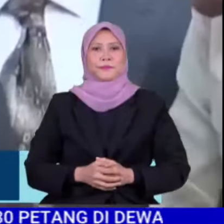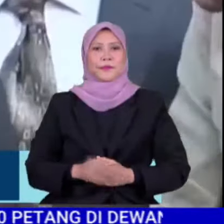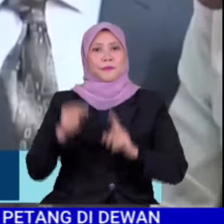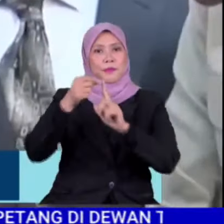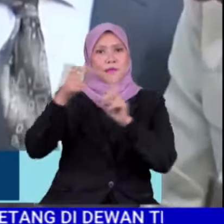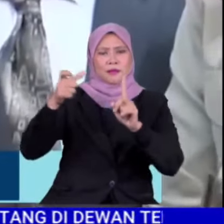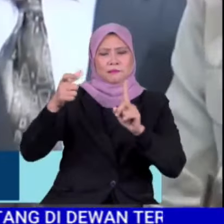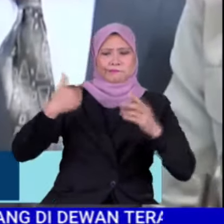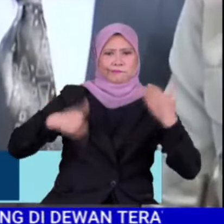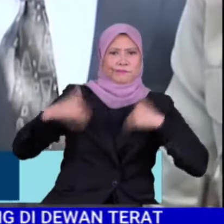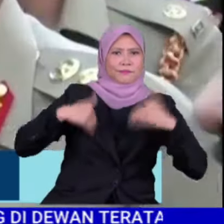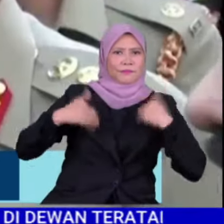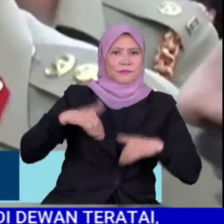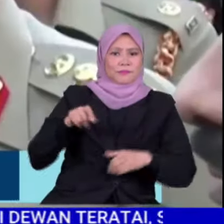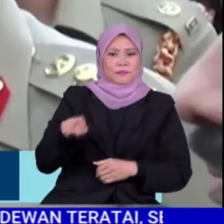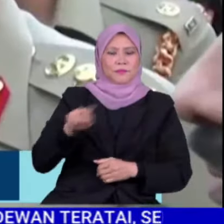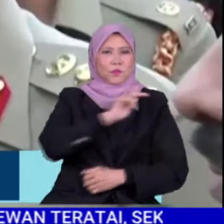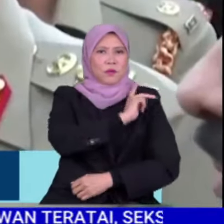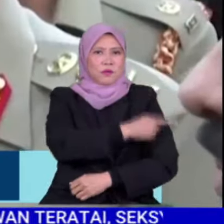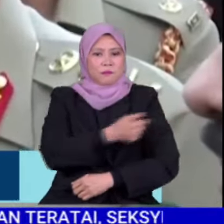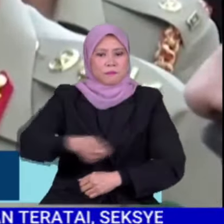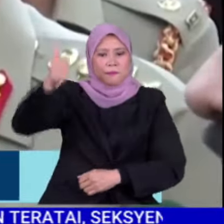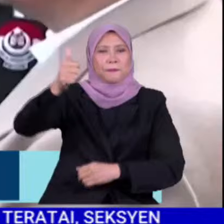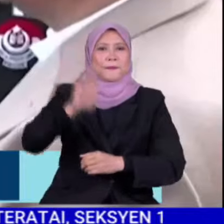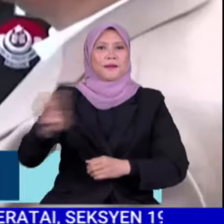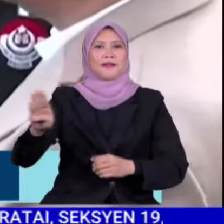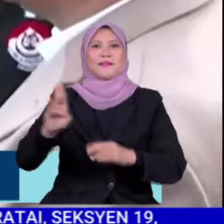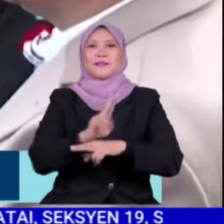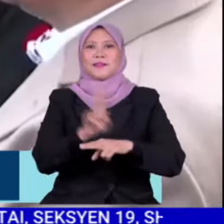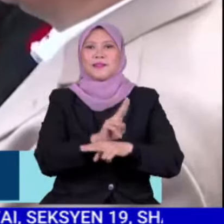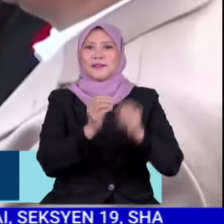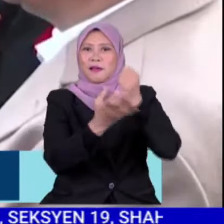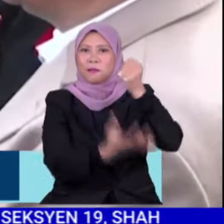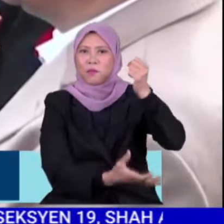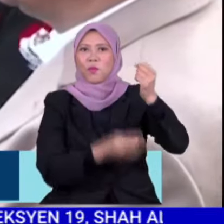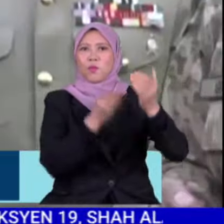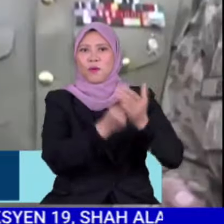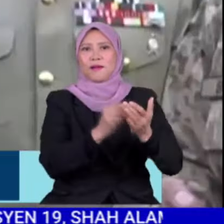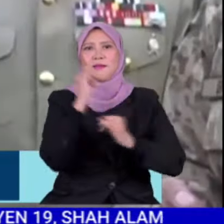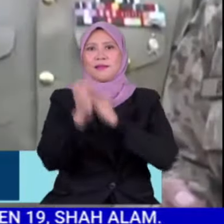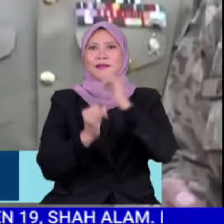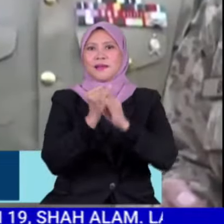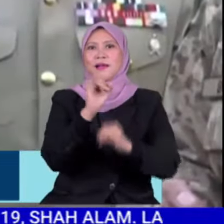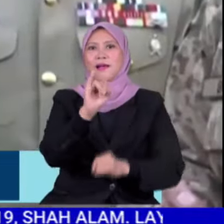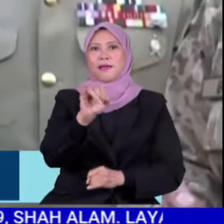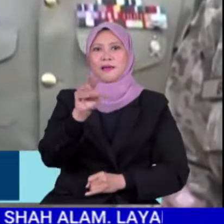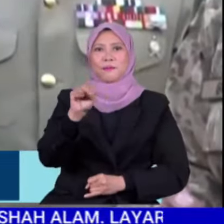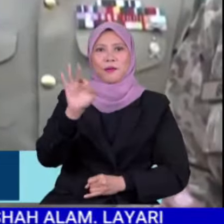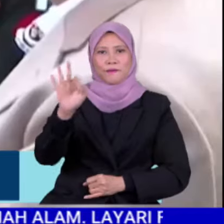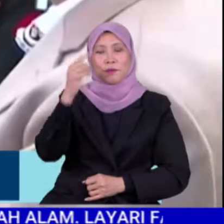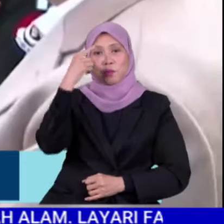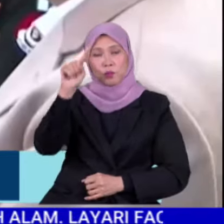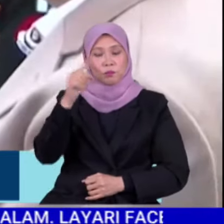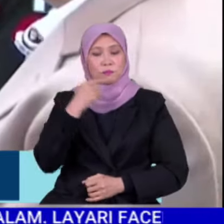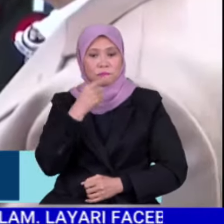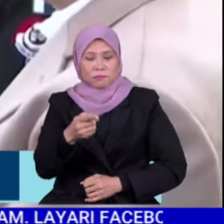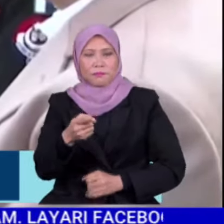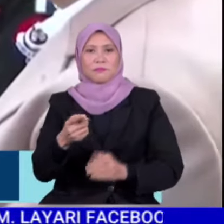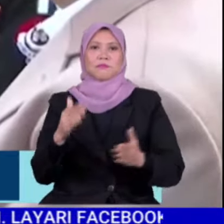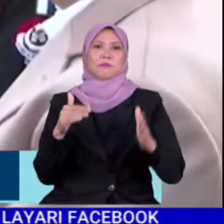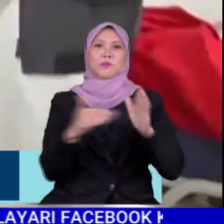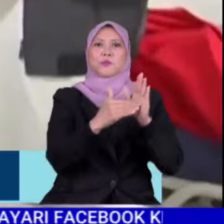Pakistan nafi spekulasi bahawa kuasa barat mungkin menggunakan tabung keuangan antarabangsa IMF untuk memaksanya